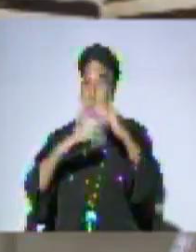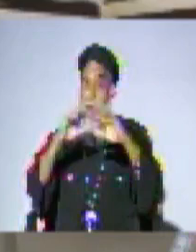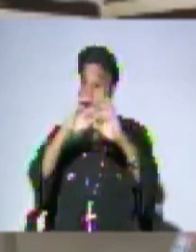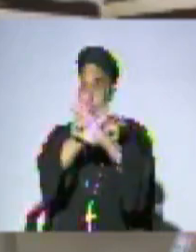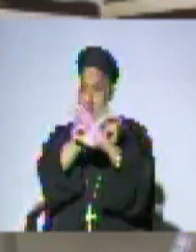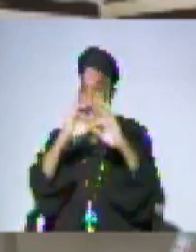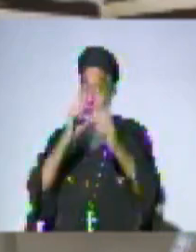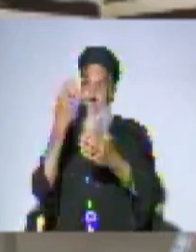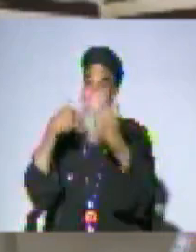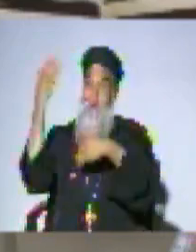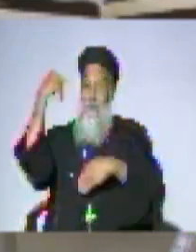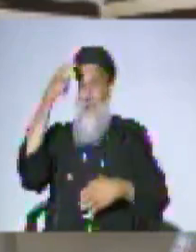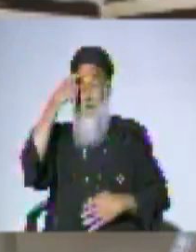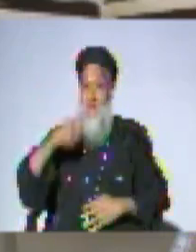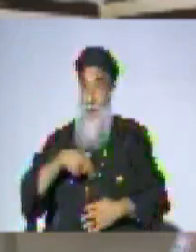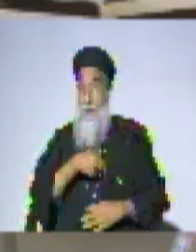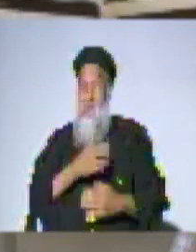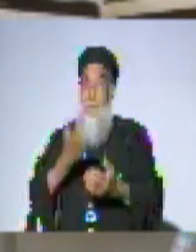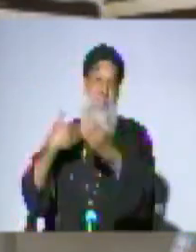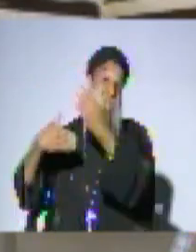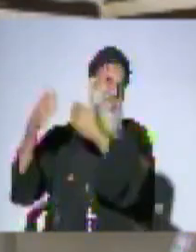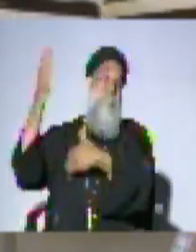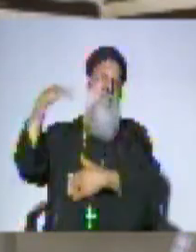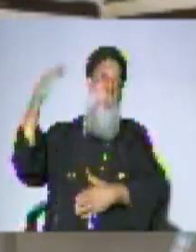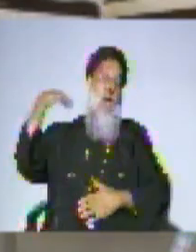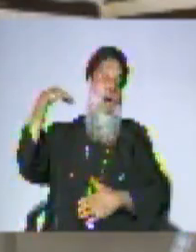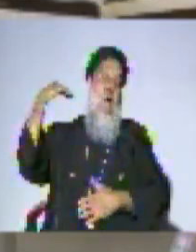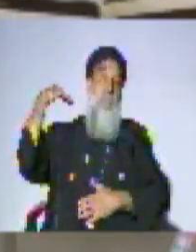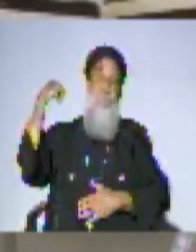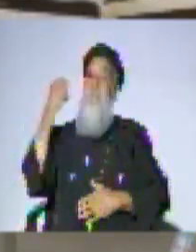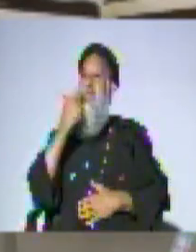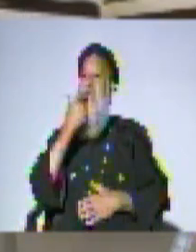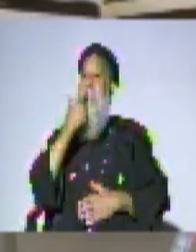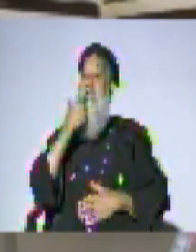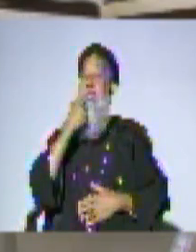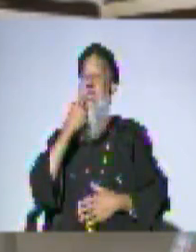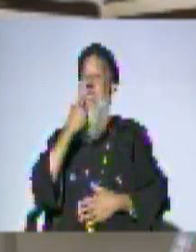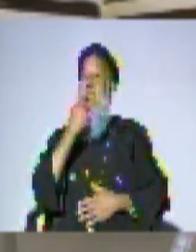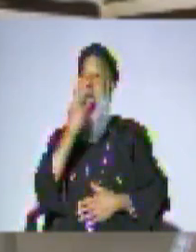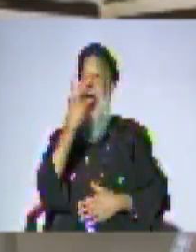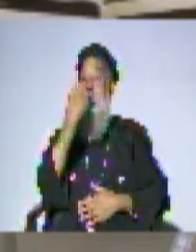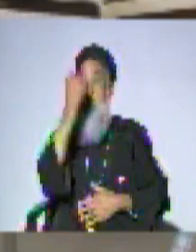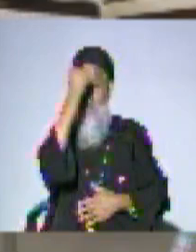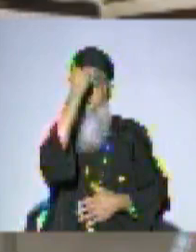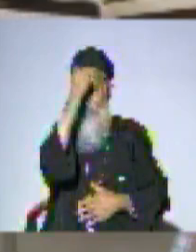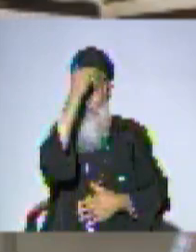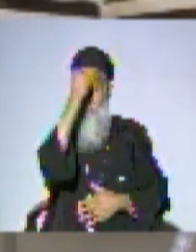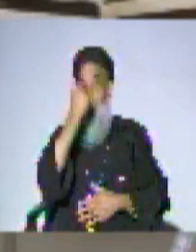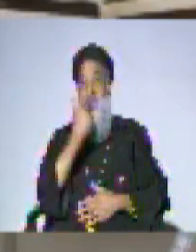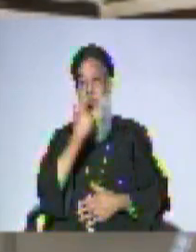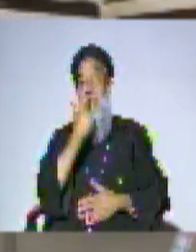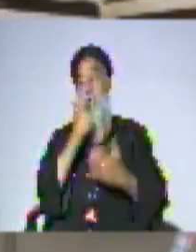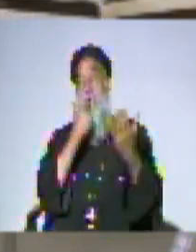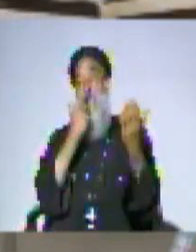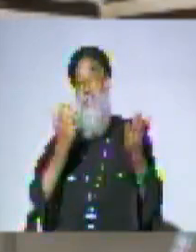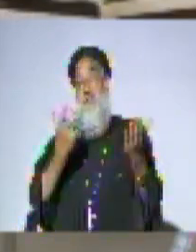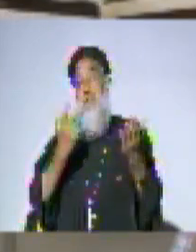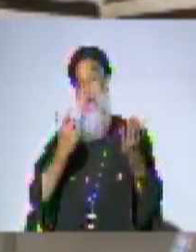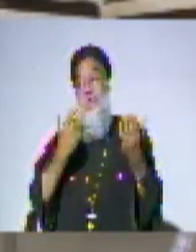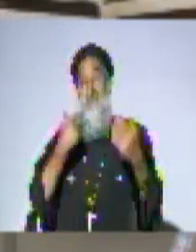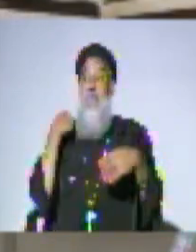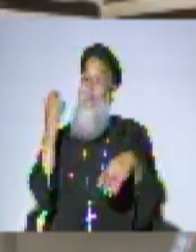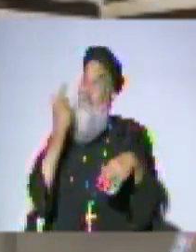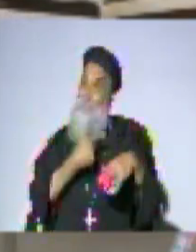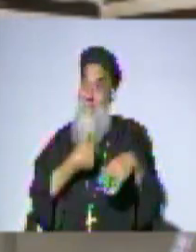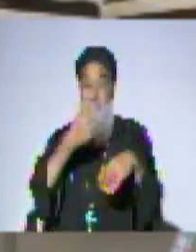عليه الكنيسة من تفسير وفي طبعاً تفسير لذهبي الفم